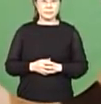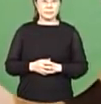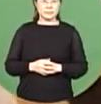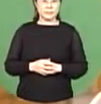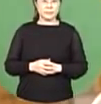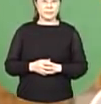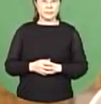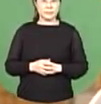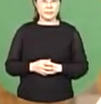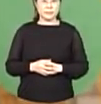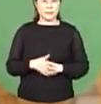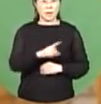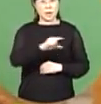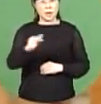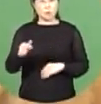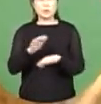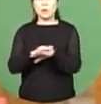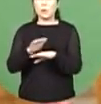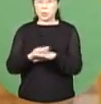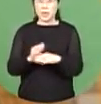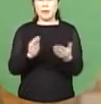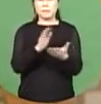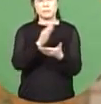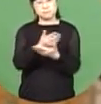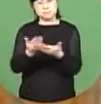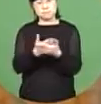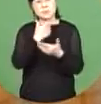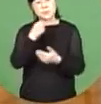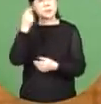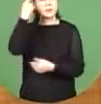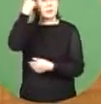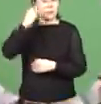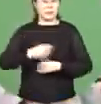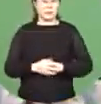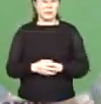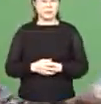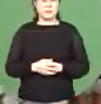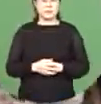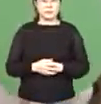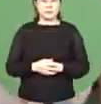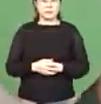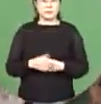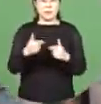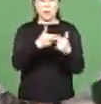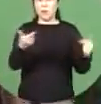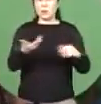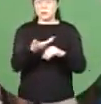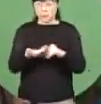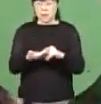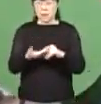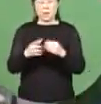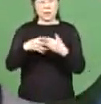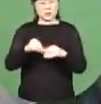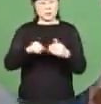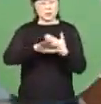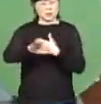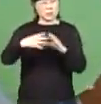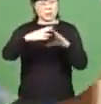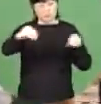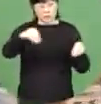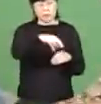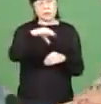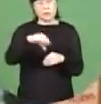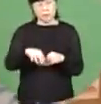んいろんな形で腕上げていきたいとおもいますコースのはじめ各地の両耳には